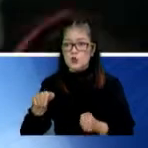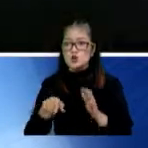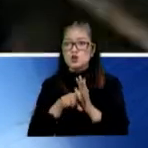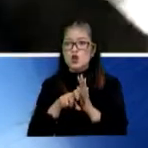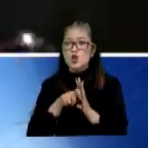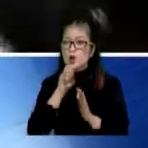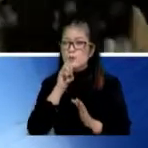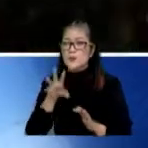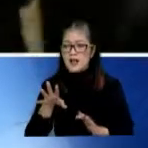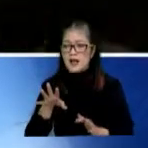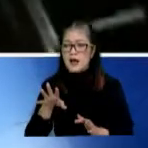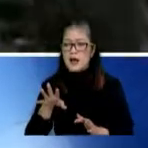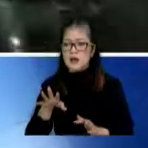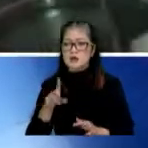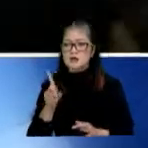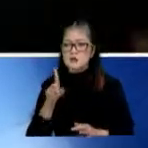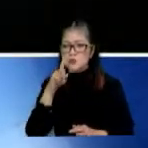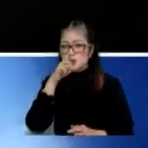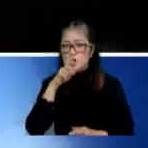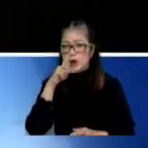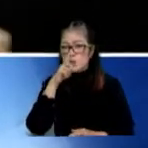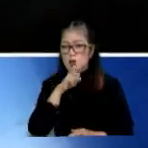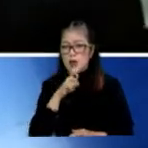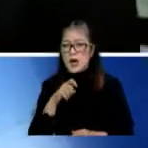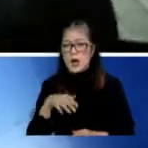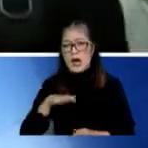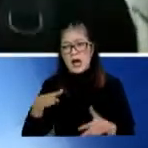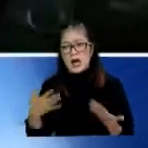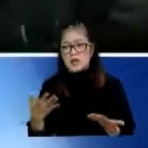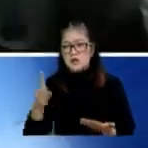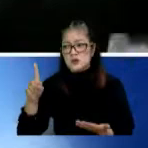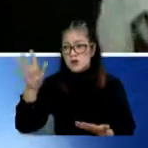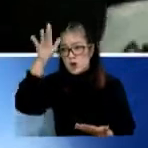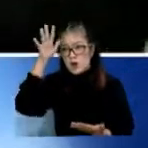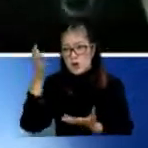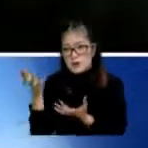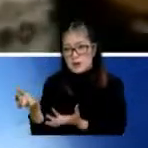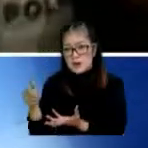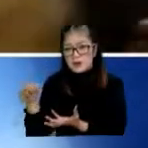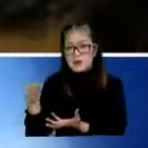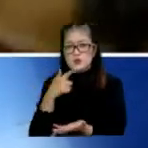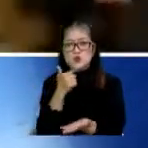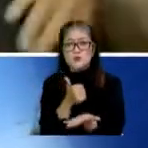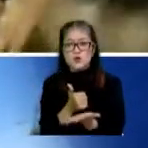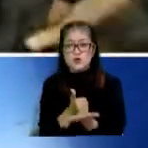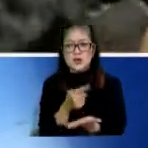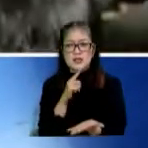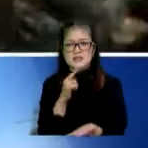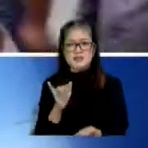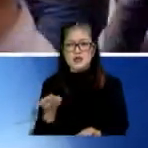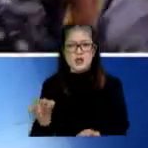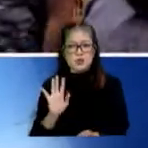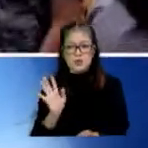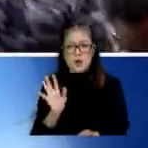dikonstruksi sedemikian rupa sehingga dia menanggung beban seluruhnya terhadap peristiwa hukum itu. Padahal mungkin faktanya nggak begitu. Itu